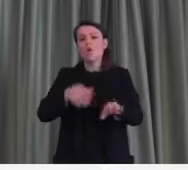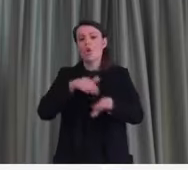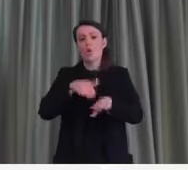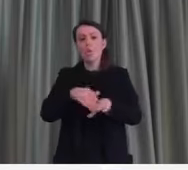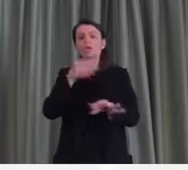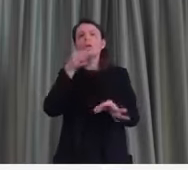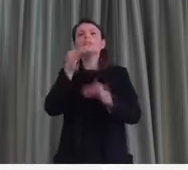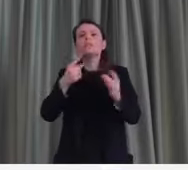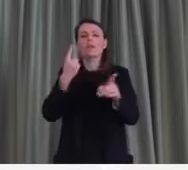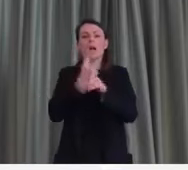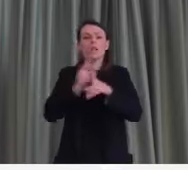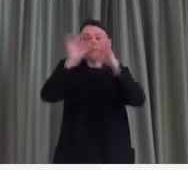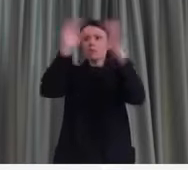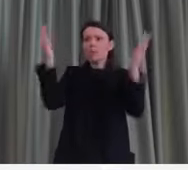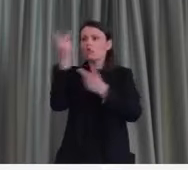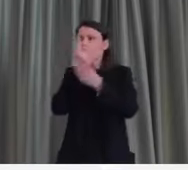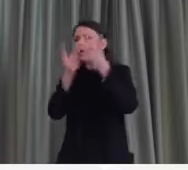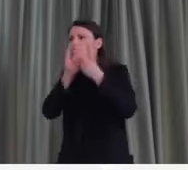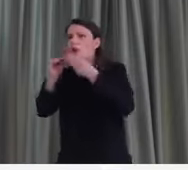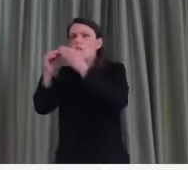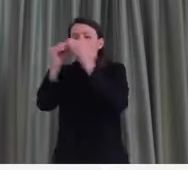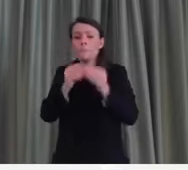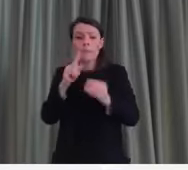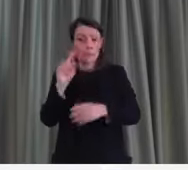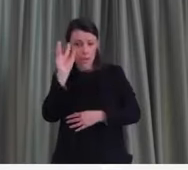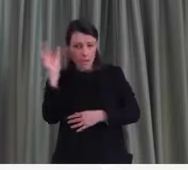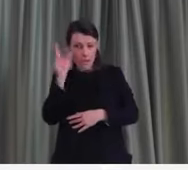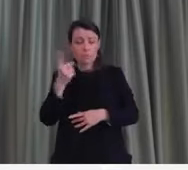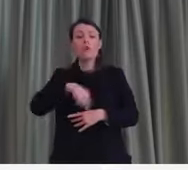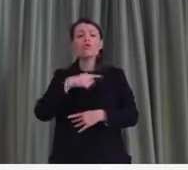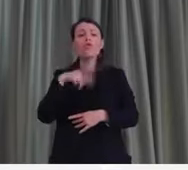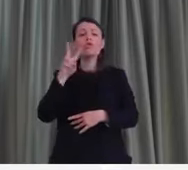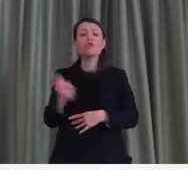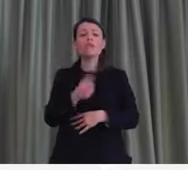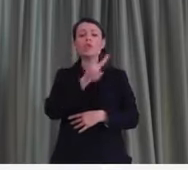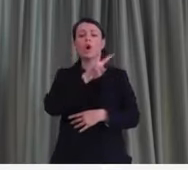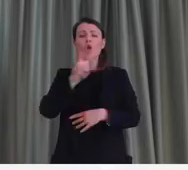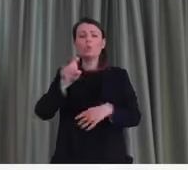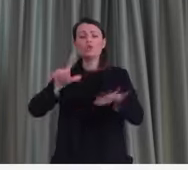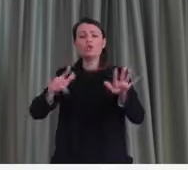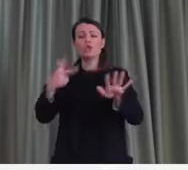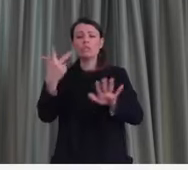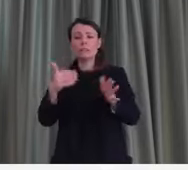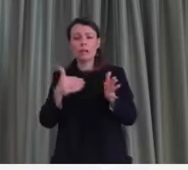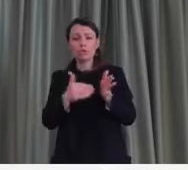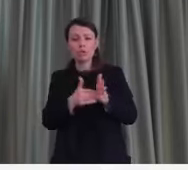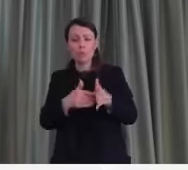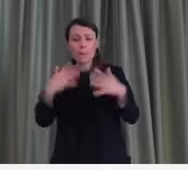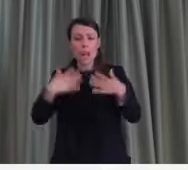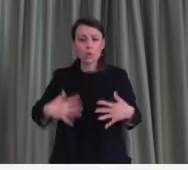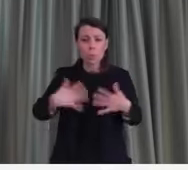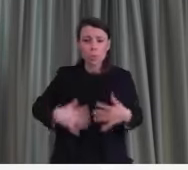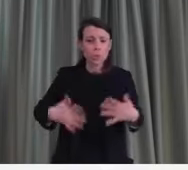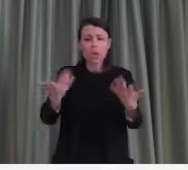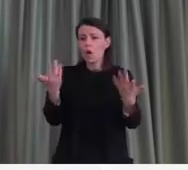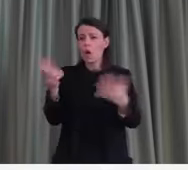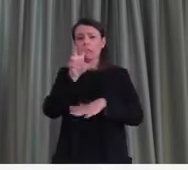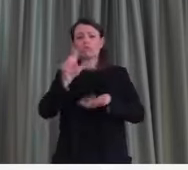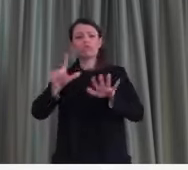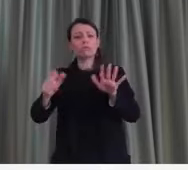mondo basti pensare abbiamo trovato 278 gratuito 386 mila tep ali protettive